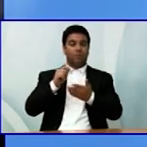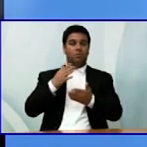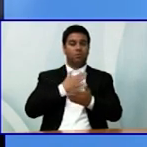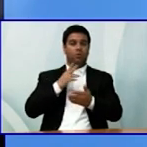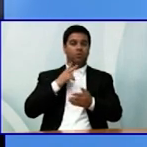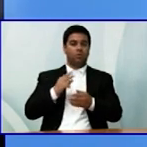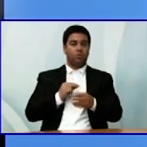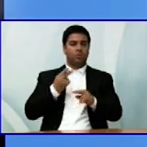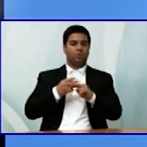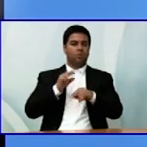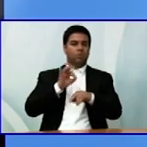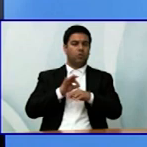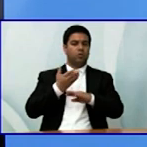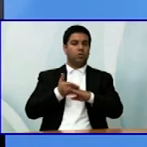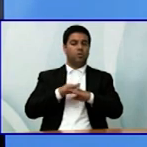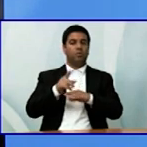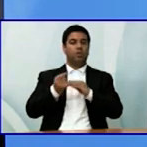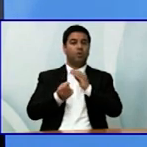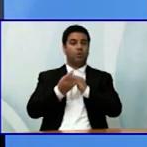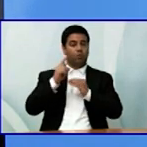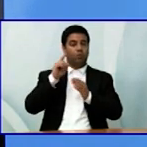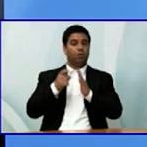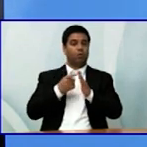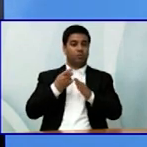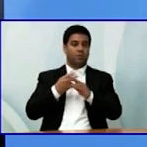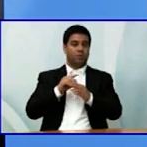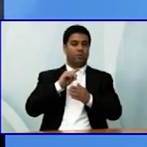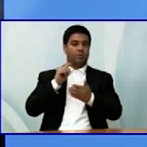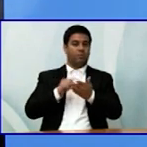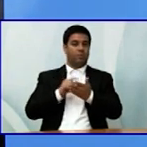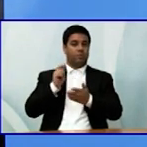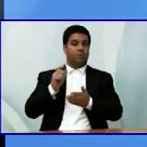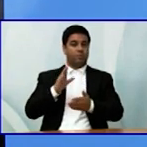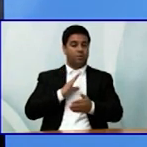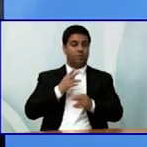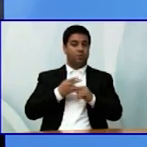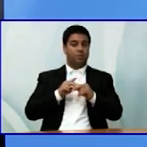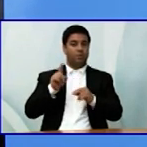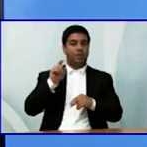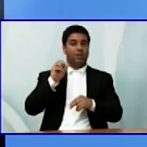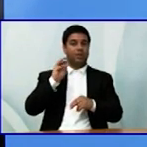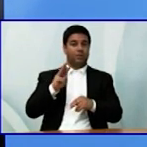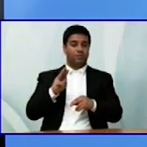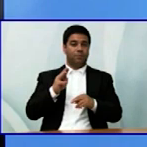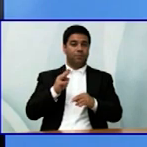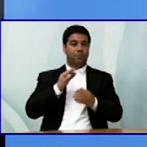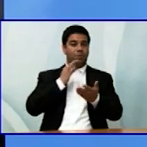bedavo dardga chalinganini qanday bilib edingiz?" deb so'rabdi. Shunda Luqmon